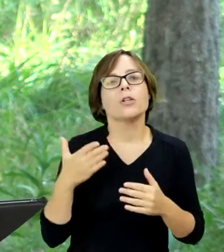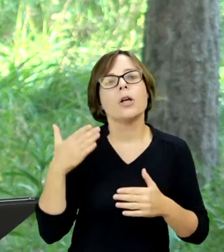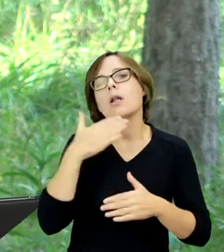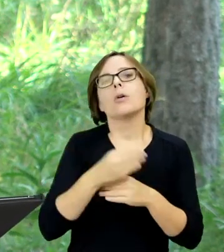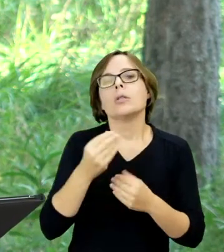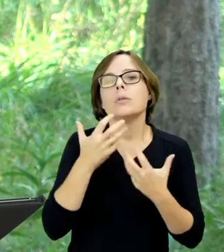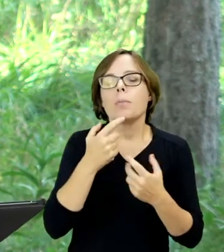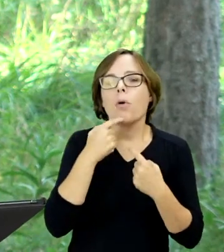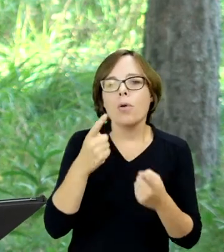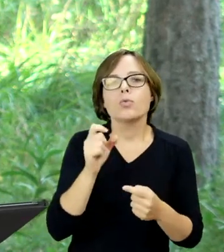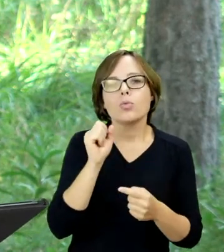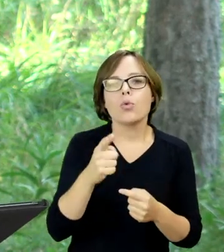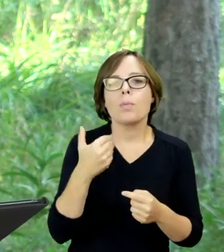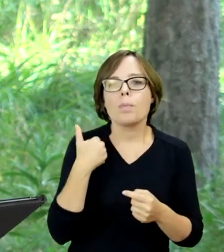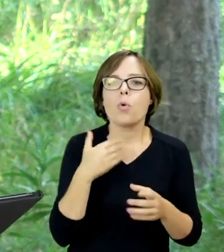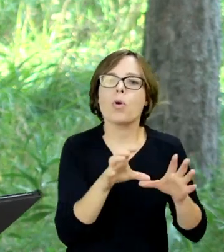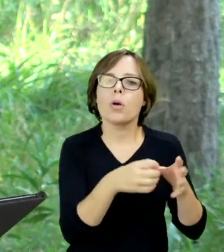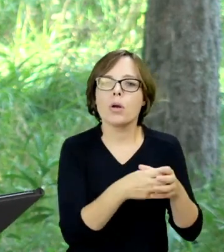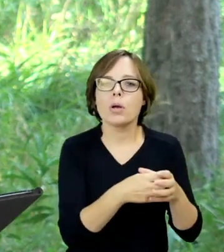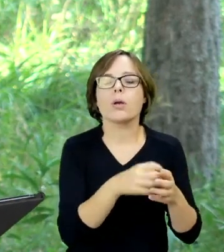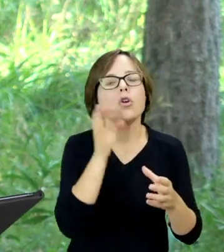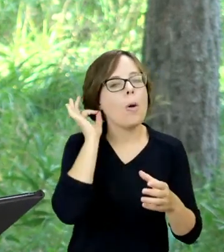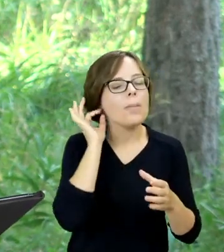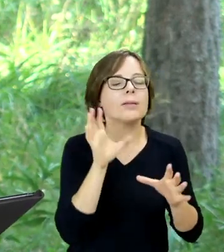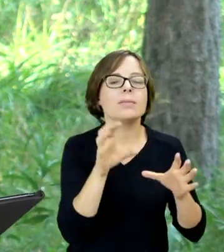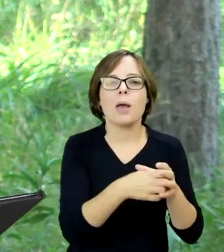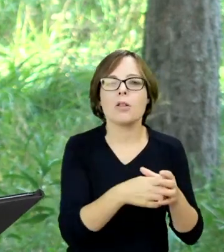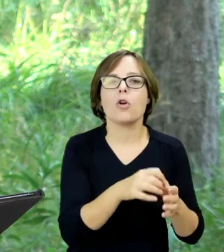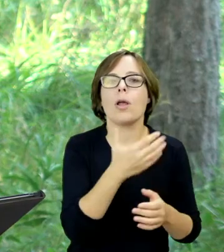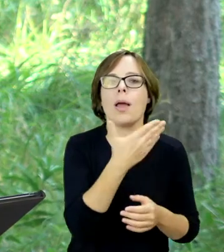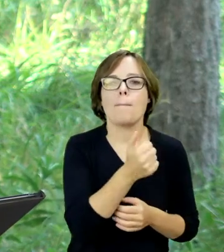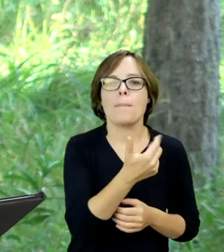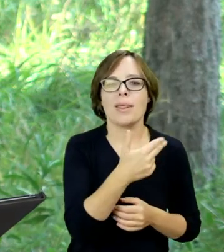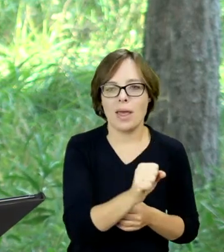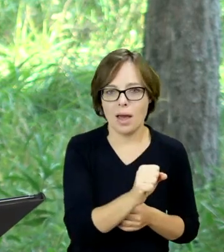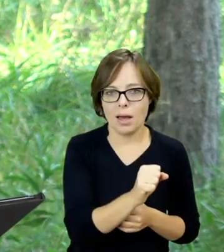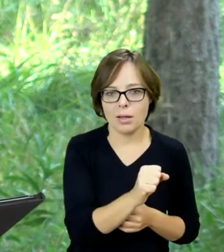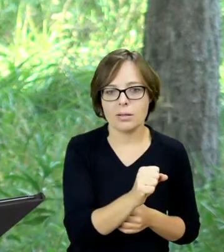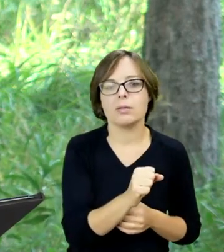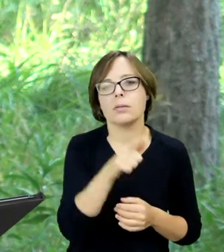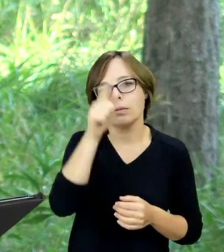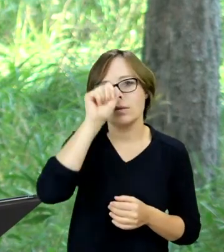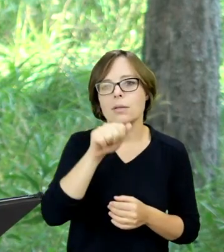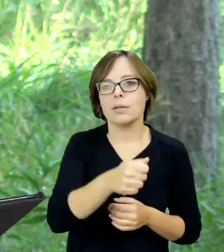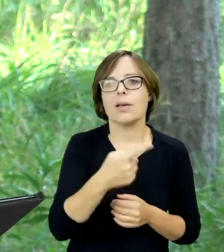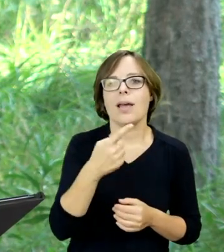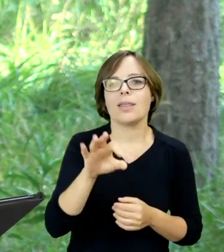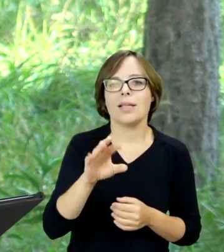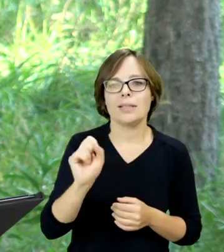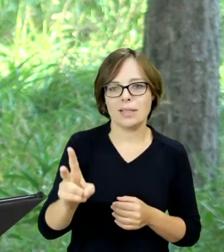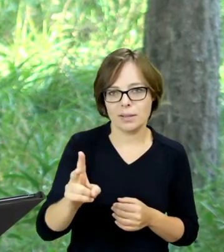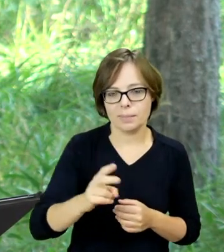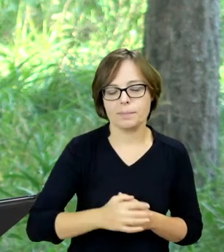minerskim i oddziale dywersji i sabotażu, znanym szerzej jako dysk. To jest też